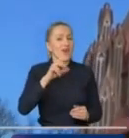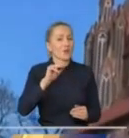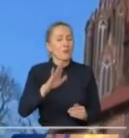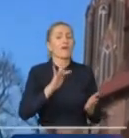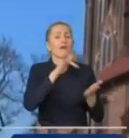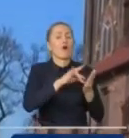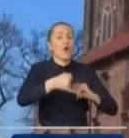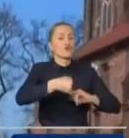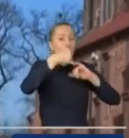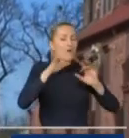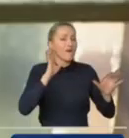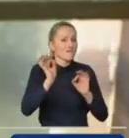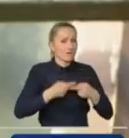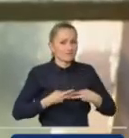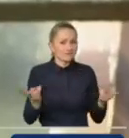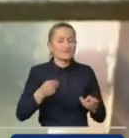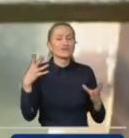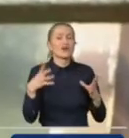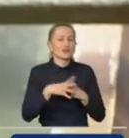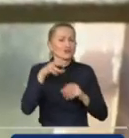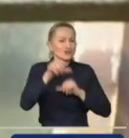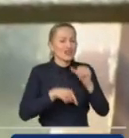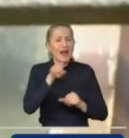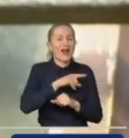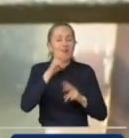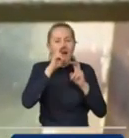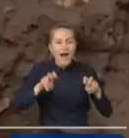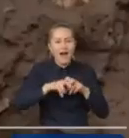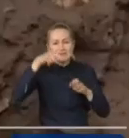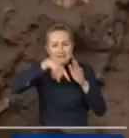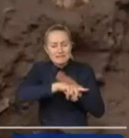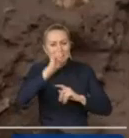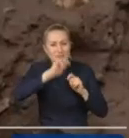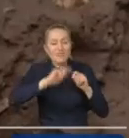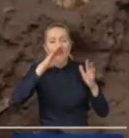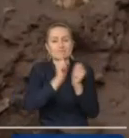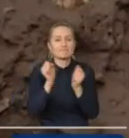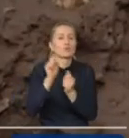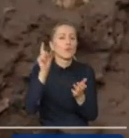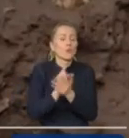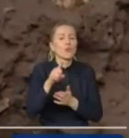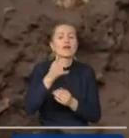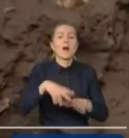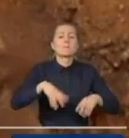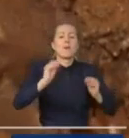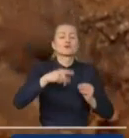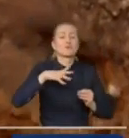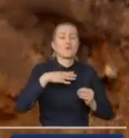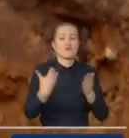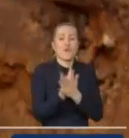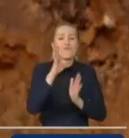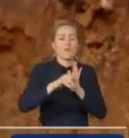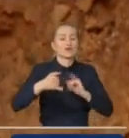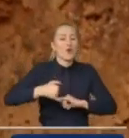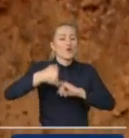kolejne tajemnice. Przez 8 lat archeolodzy z Uniwersytetu Mikołaja Kopernika badali jego wnętrze. Udało się ustalić m.in. jakie były początki nowego miasta Torunia,